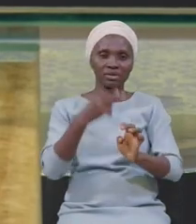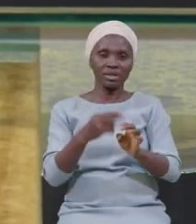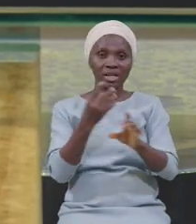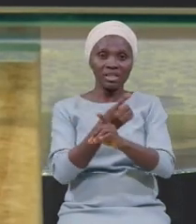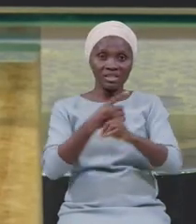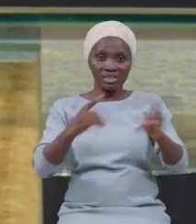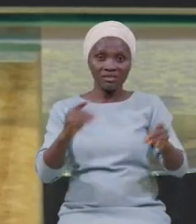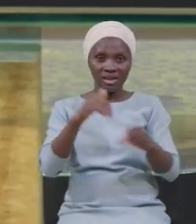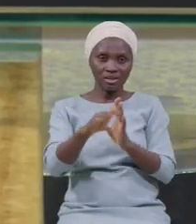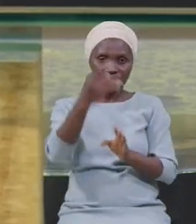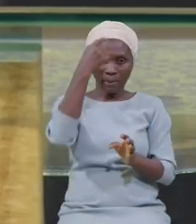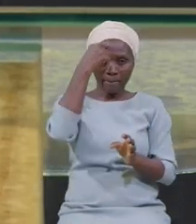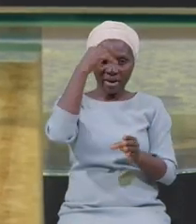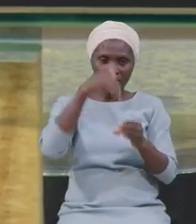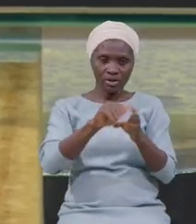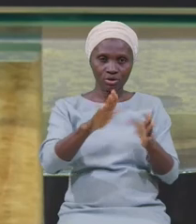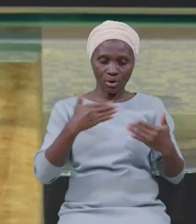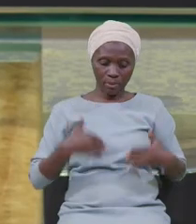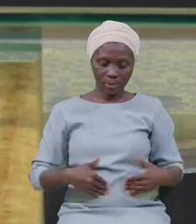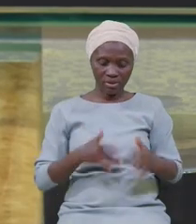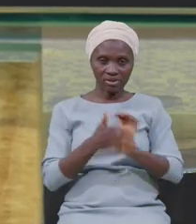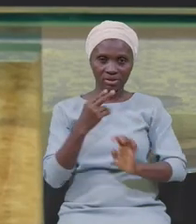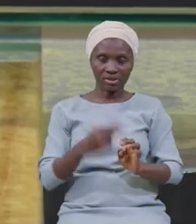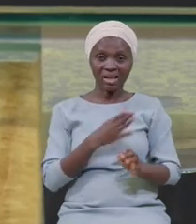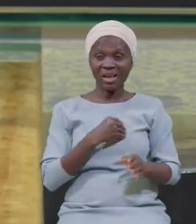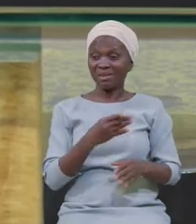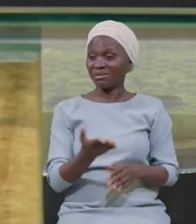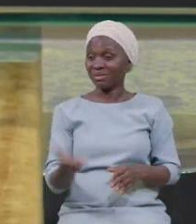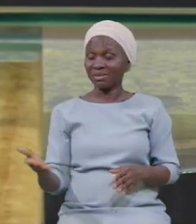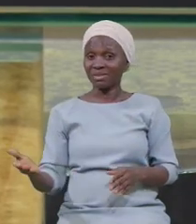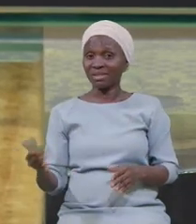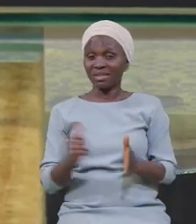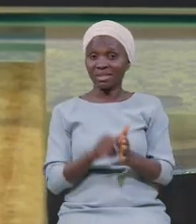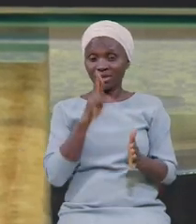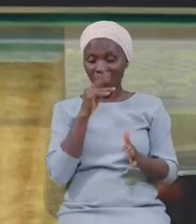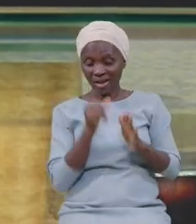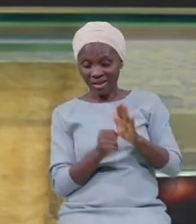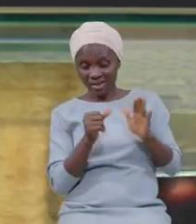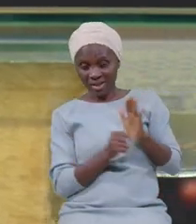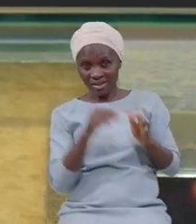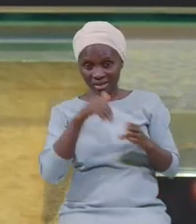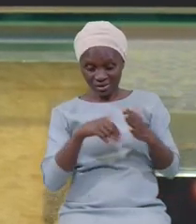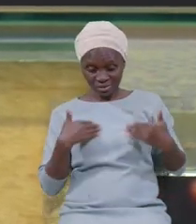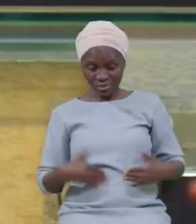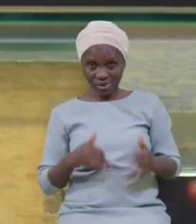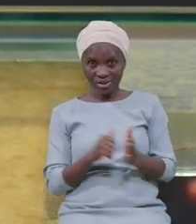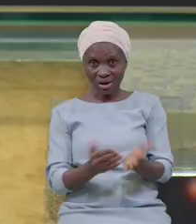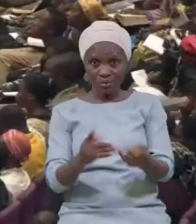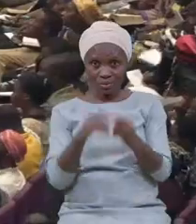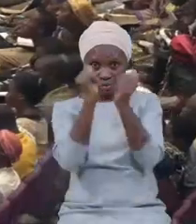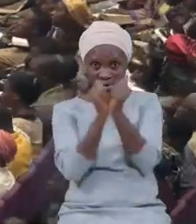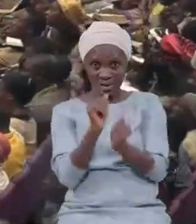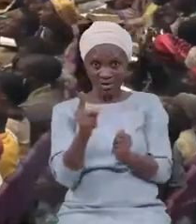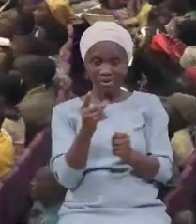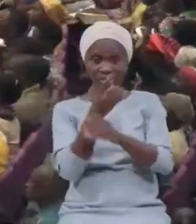délivrance dans votre cerveau, dans votre corps. Et les choses qui se cachent là-bas, qui veulent vous rendre captifs, vous en